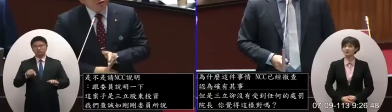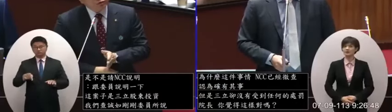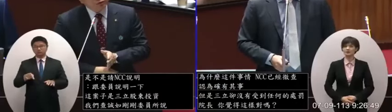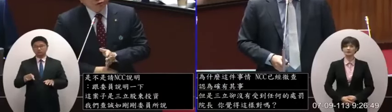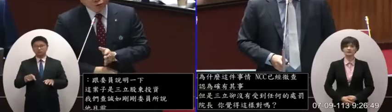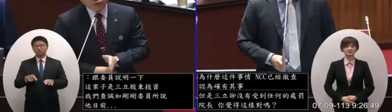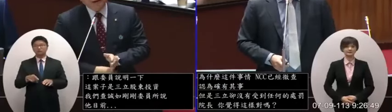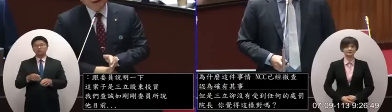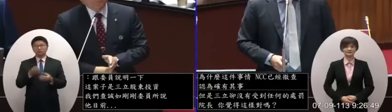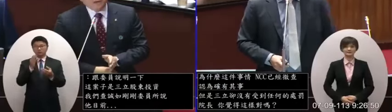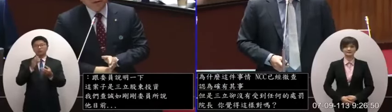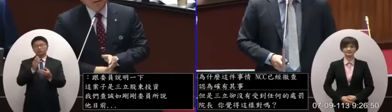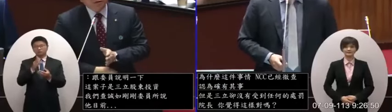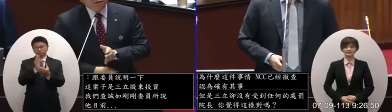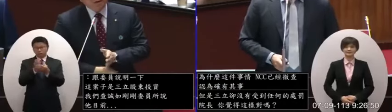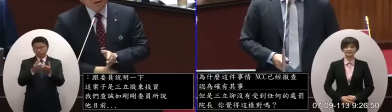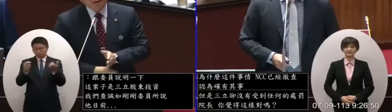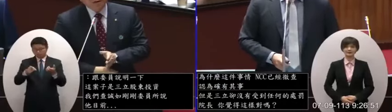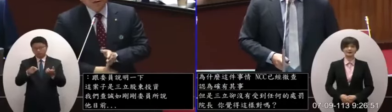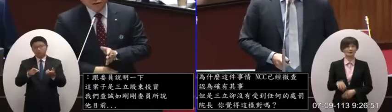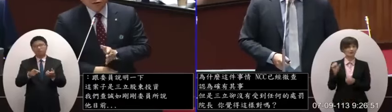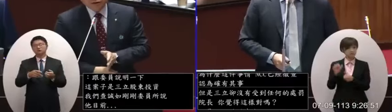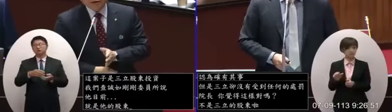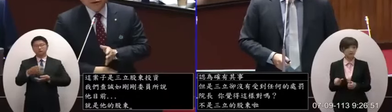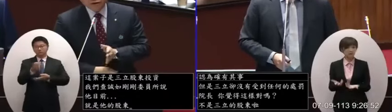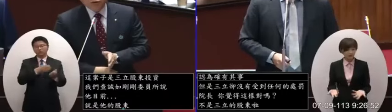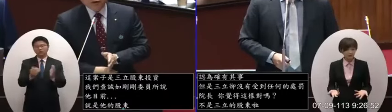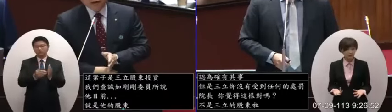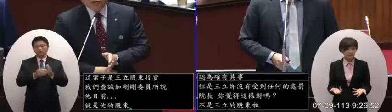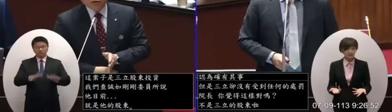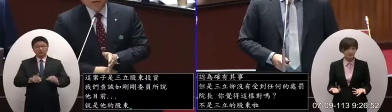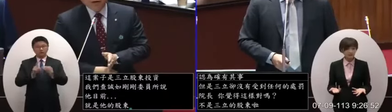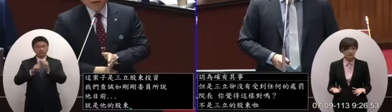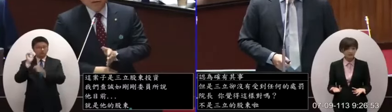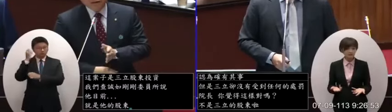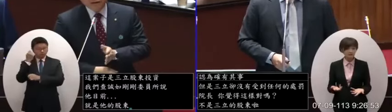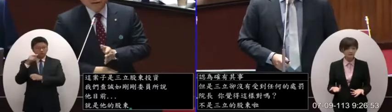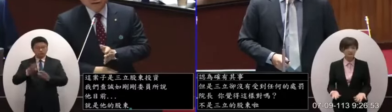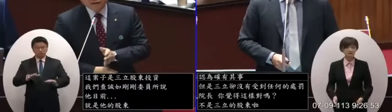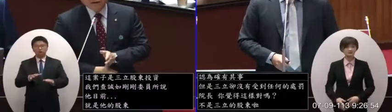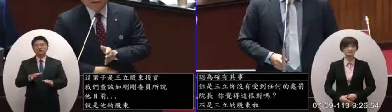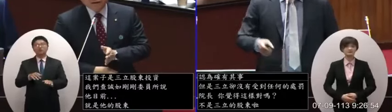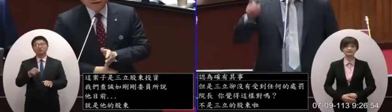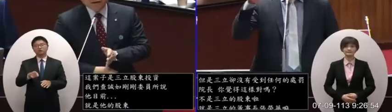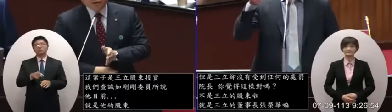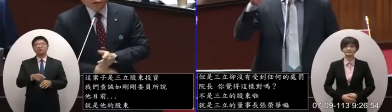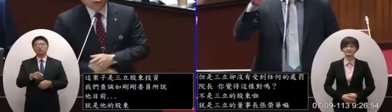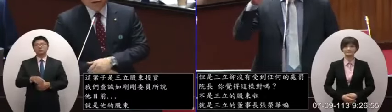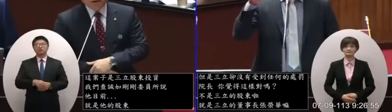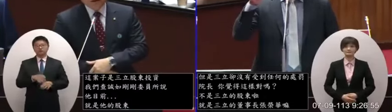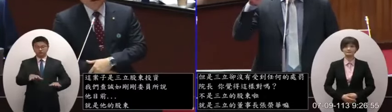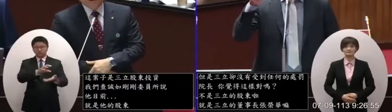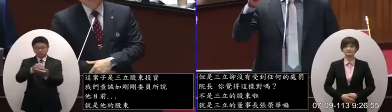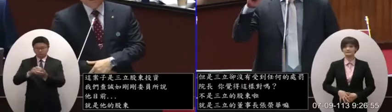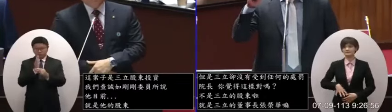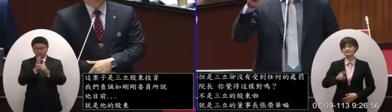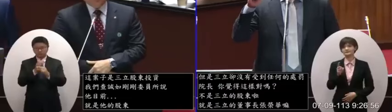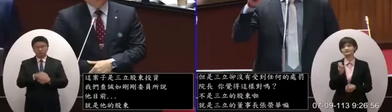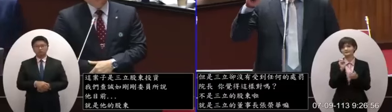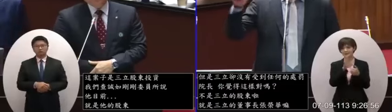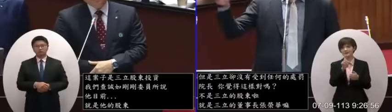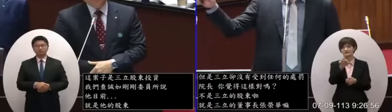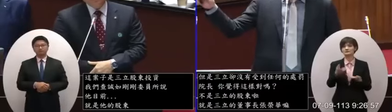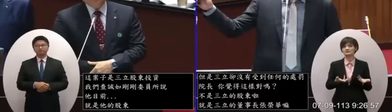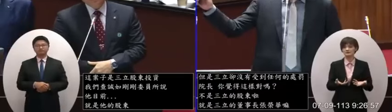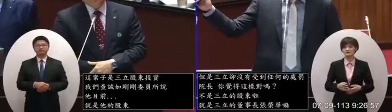个相关的这个股份处分掉嘛， 处分掉了吗？ 在中嘉现在在处分当中，我们现在已经 我先好跟你厘清一个概念